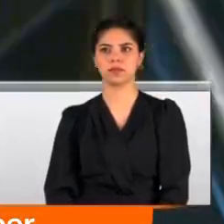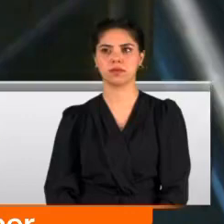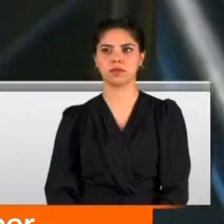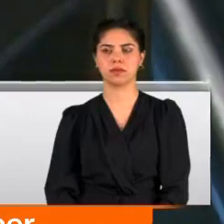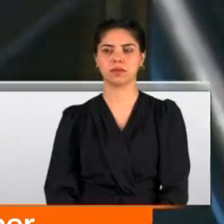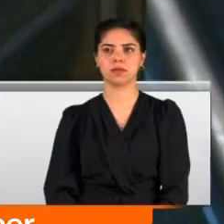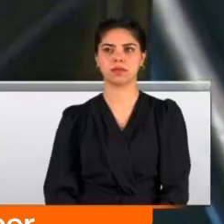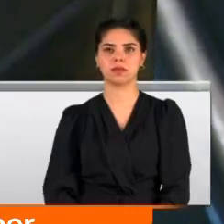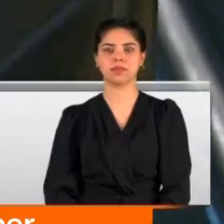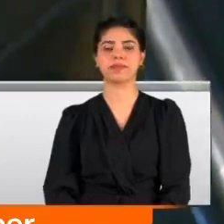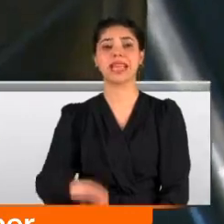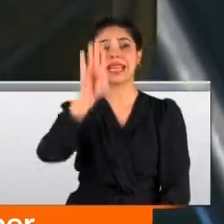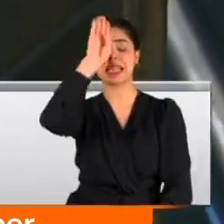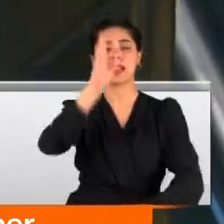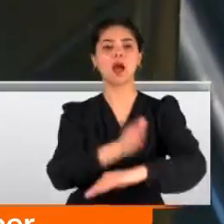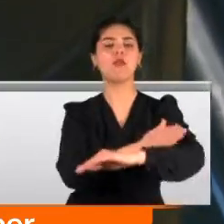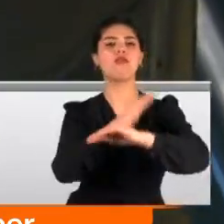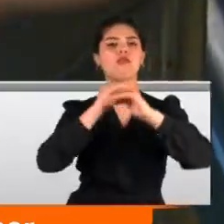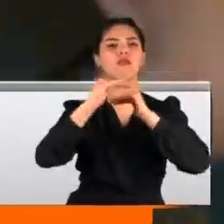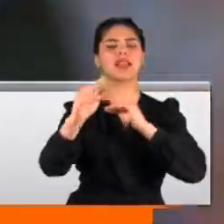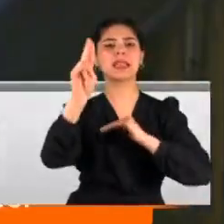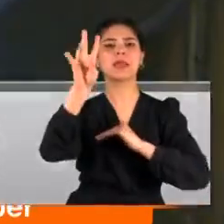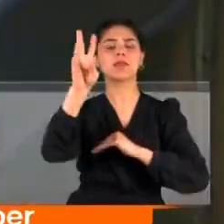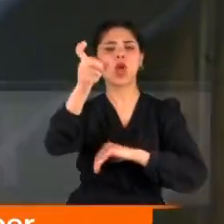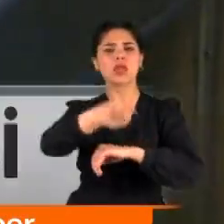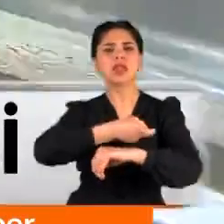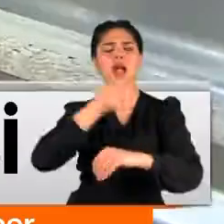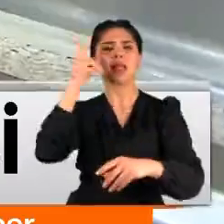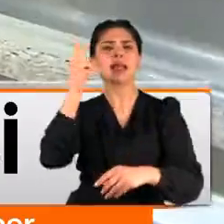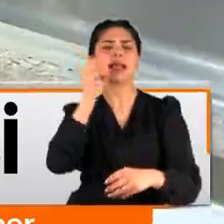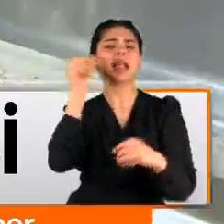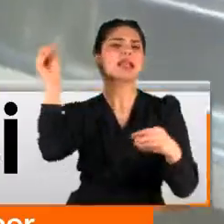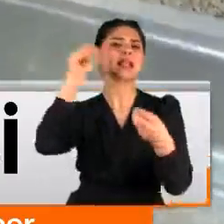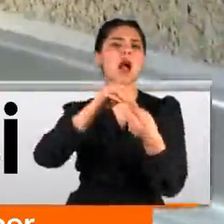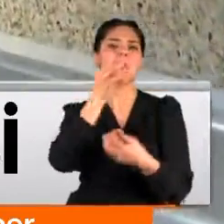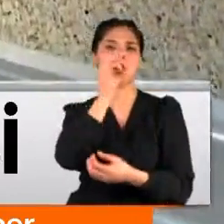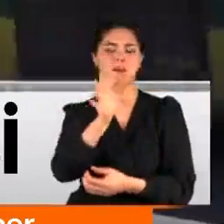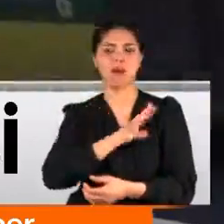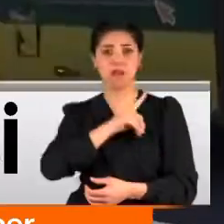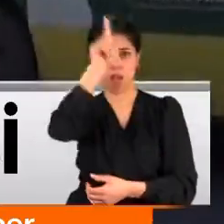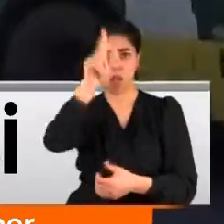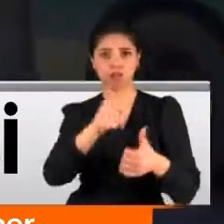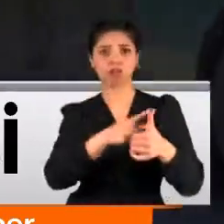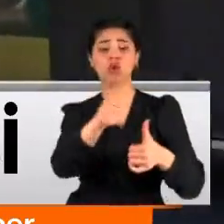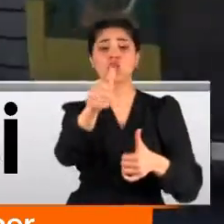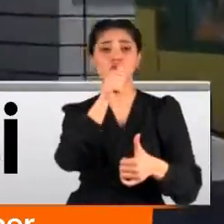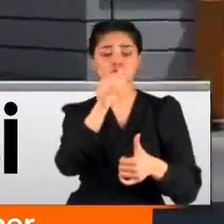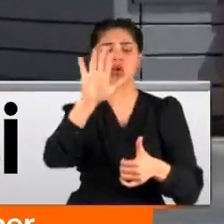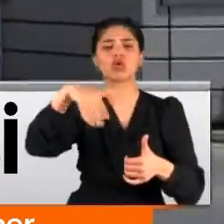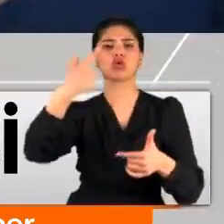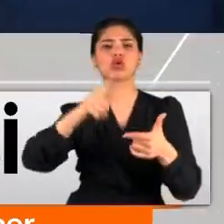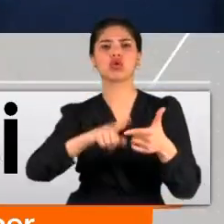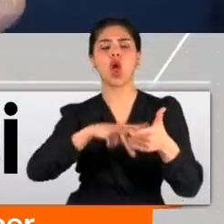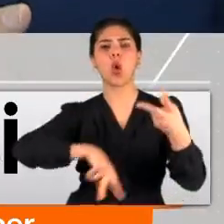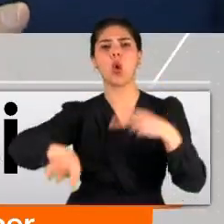istiyor. İstanbullular 24 saatte iki zam haberiyle sarsıldı. Önce su, ardından da ulaşım zammı